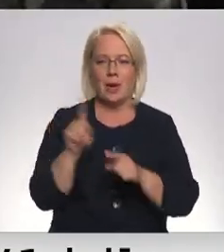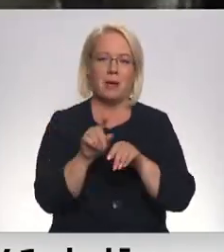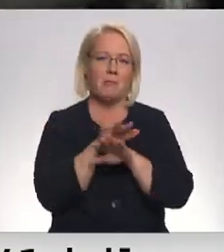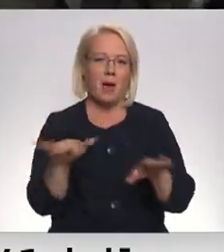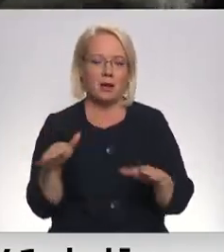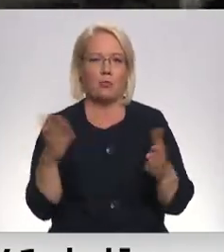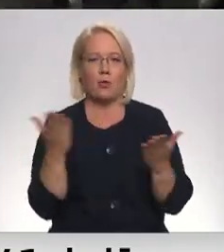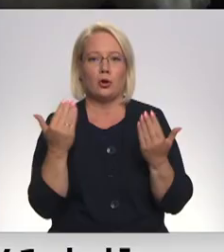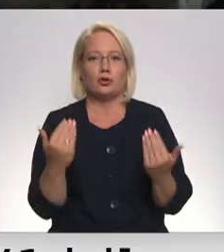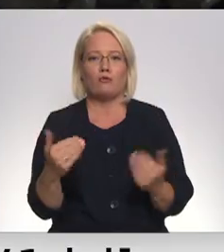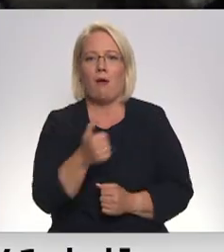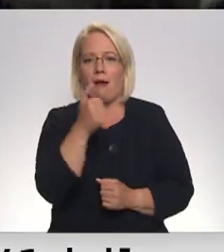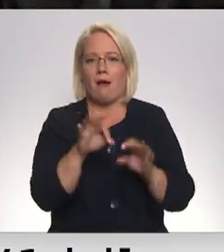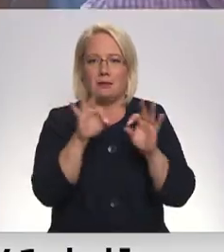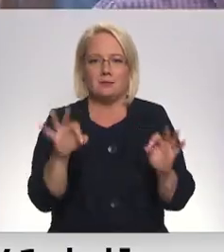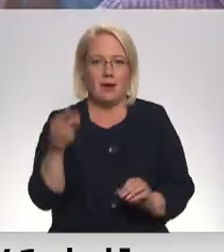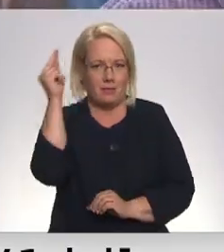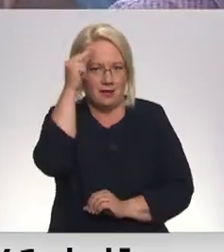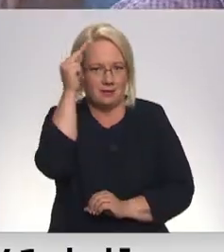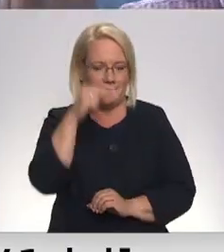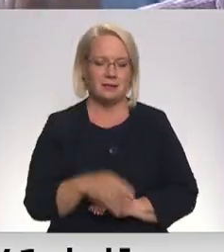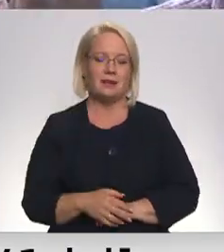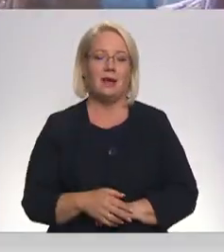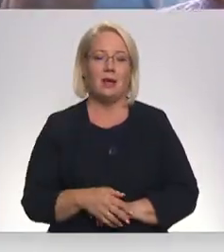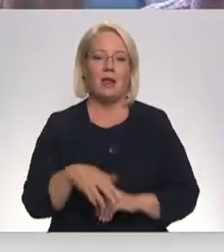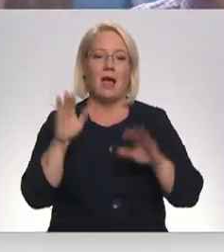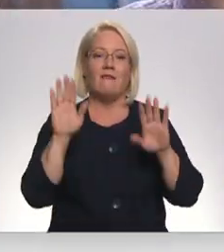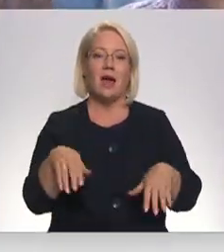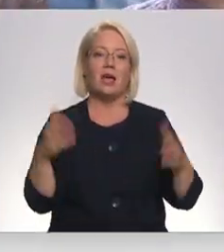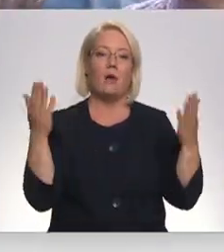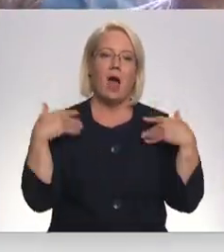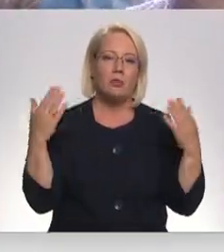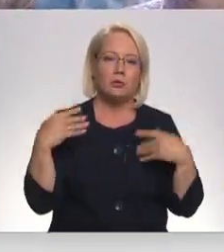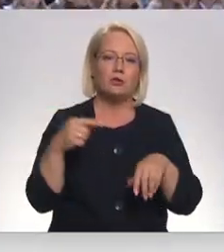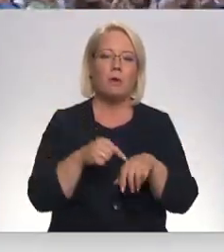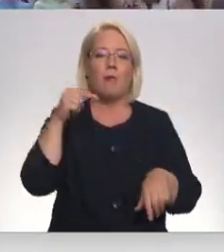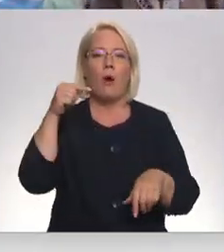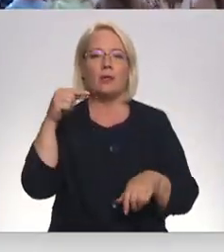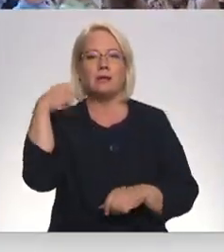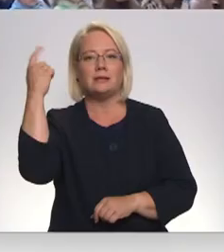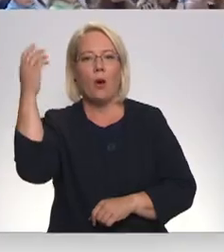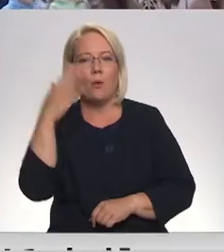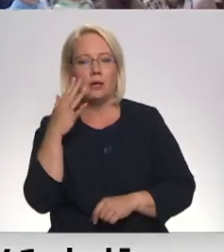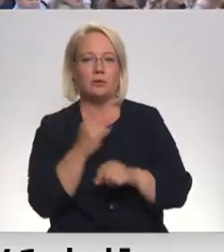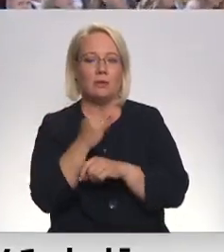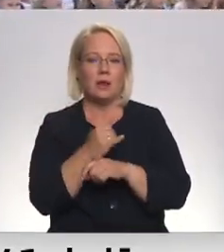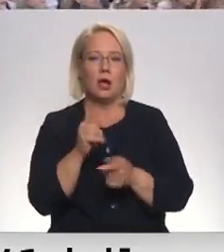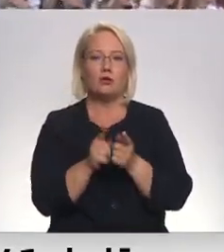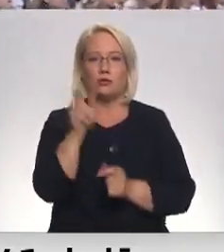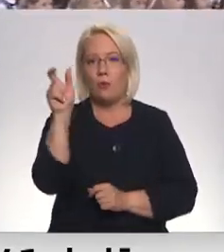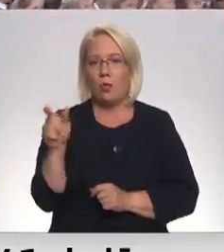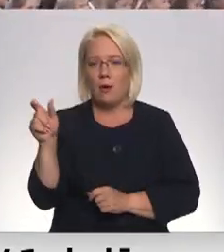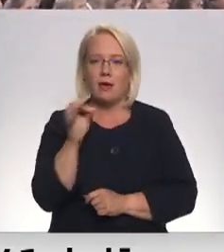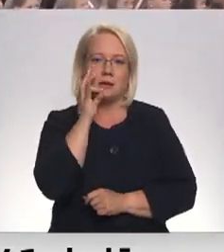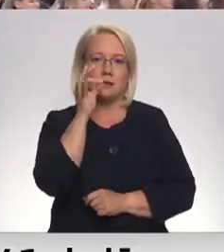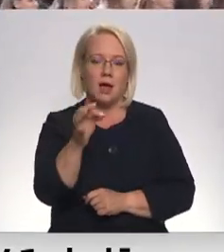kuri šogad sāk skolas gaitas. Varēju atpūsties, baudīt saulīti kādu ceļojumu. Tāpat laikā skolotāji RTV